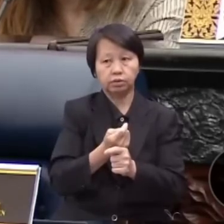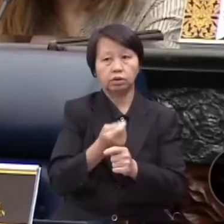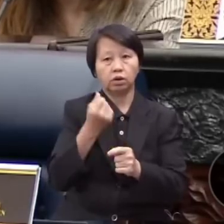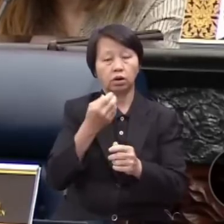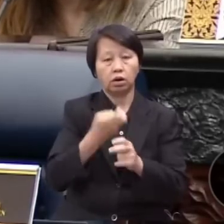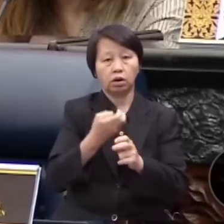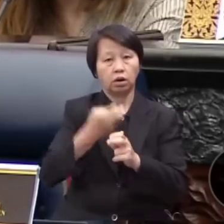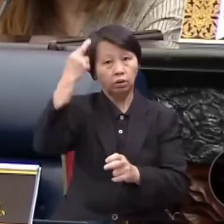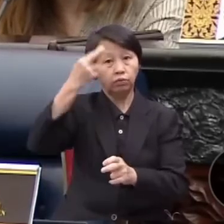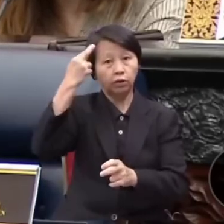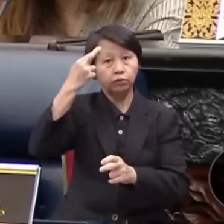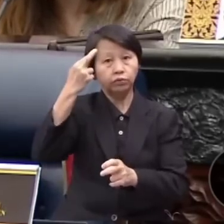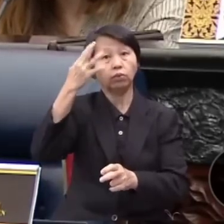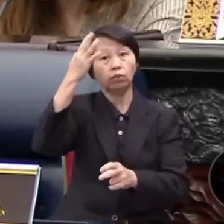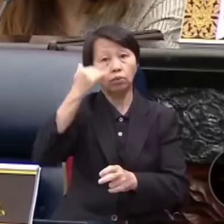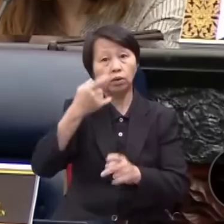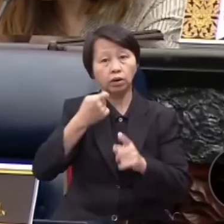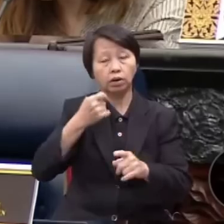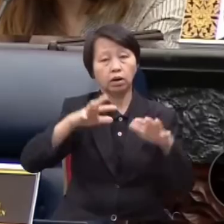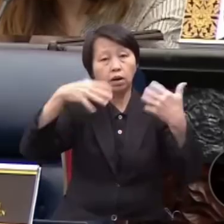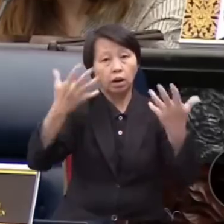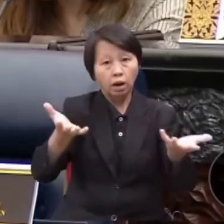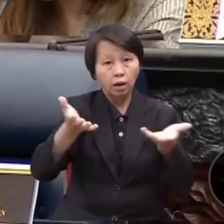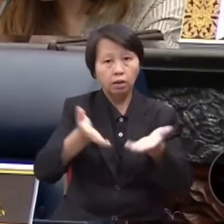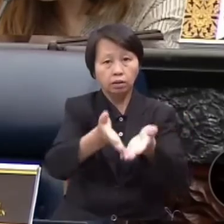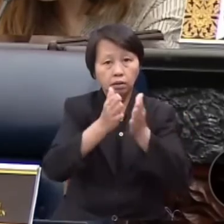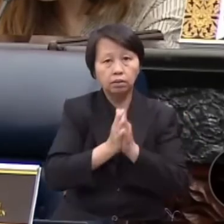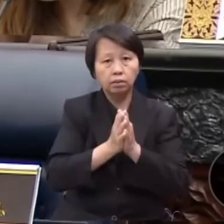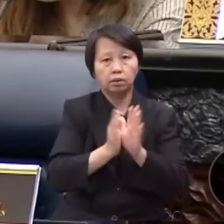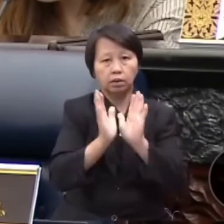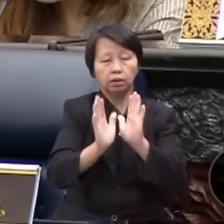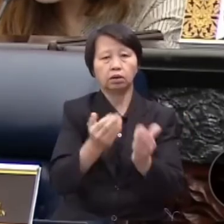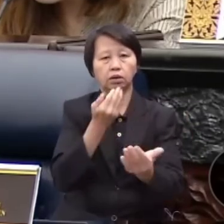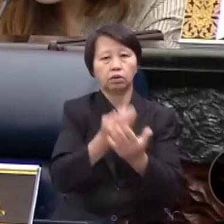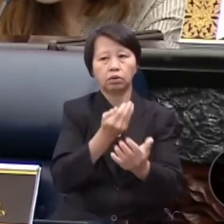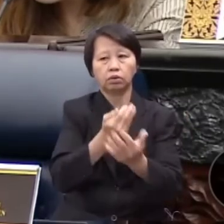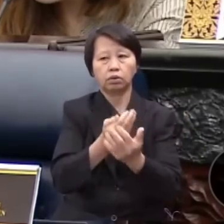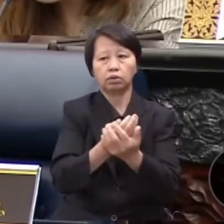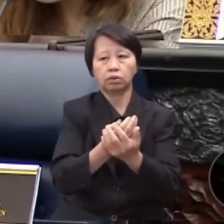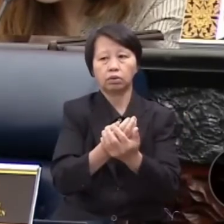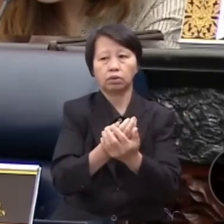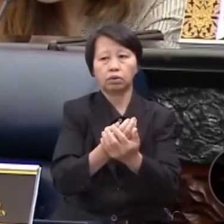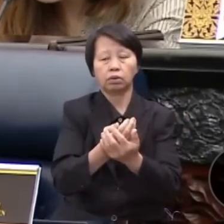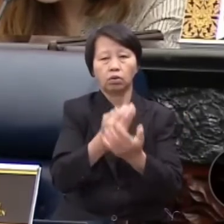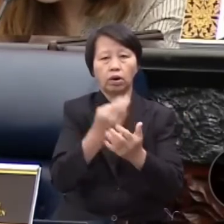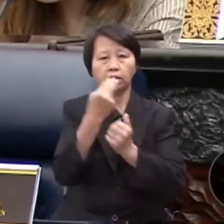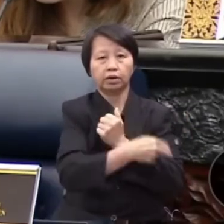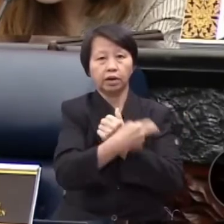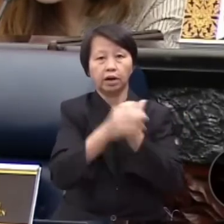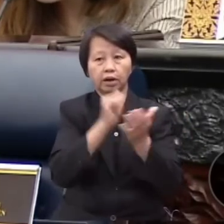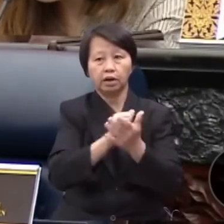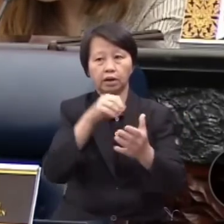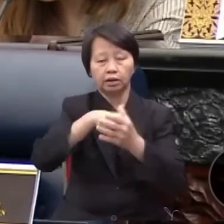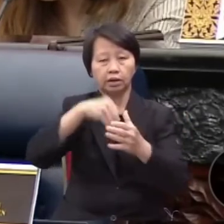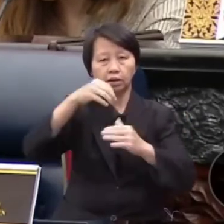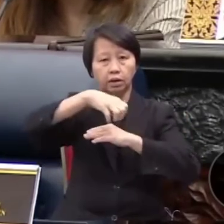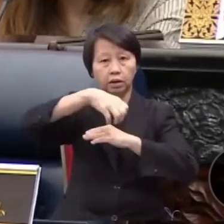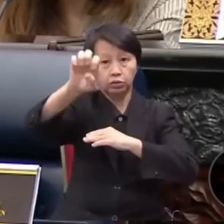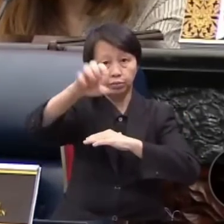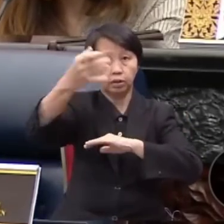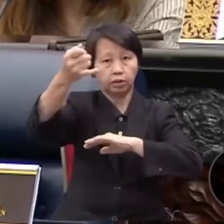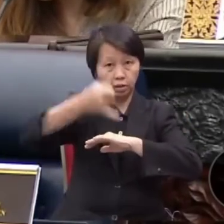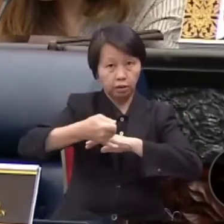antaranya, faktor besarnya adalah bagaimana permintaan terhadap wang, nilai wang negara itu dalam ekspor